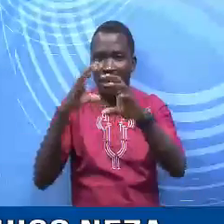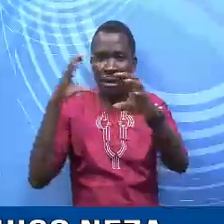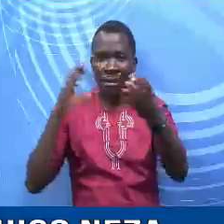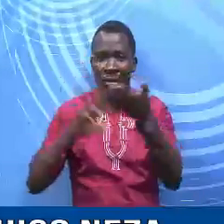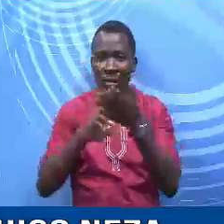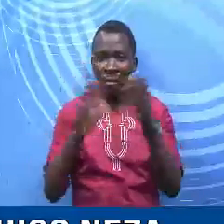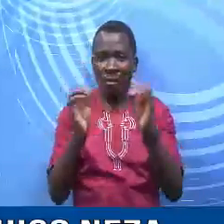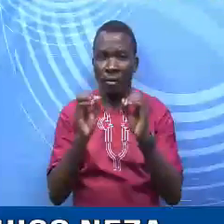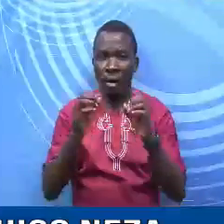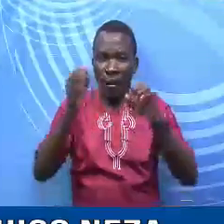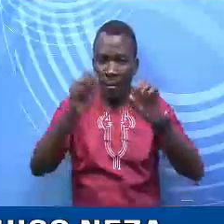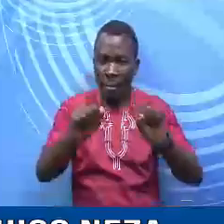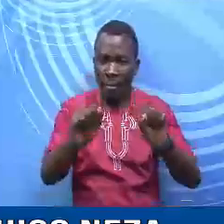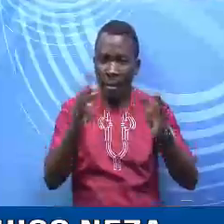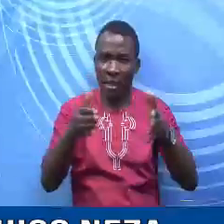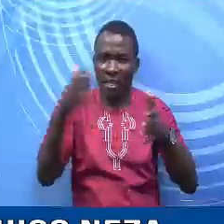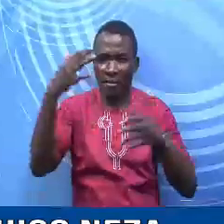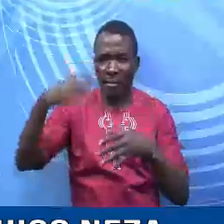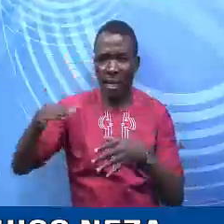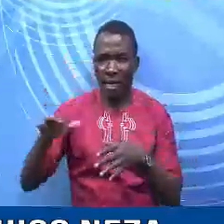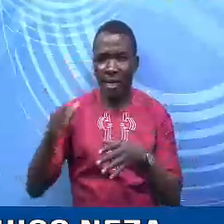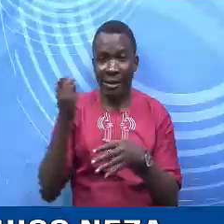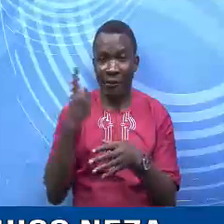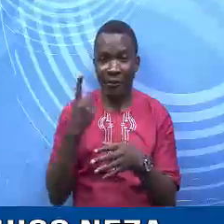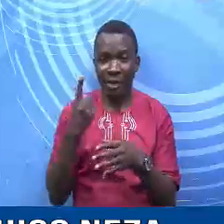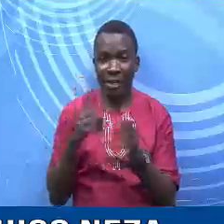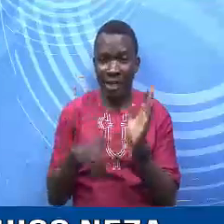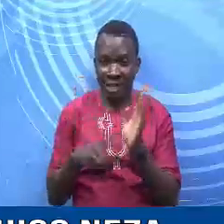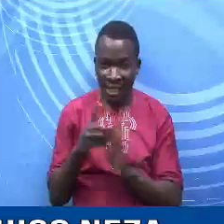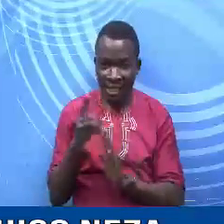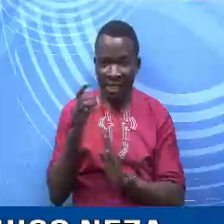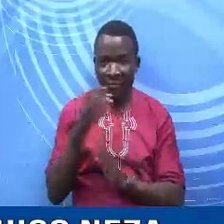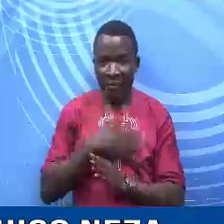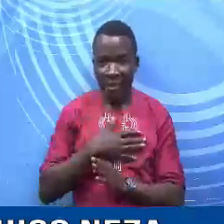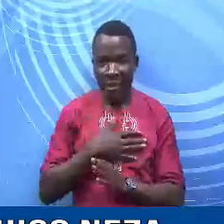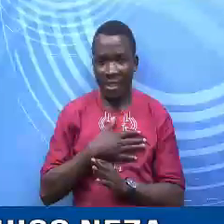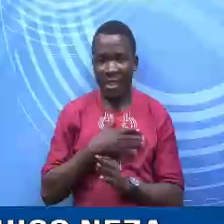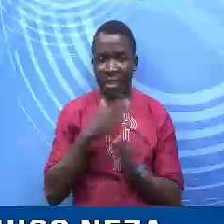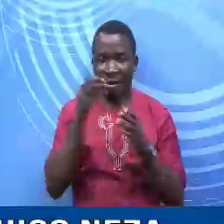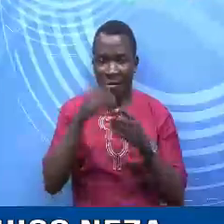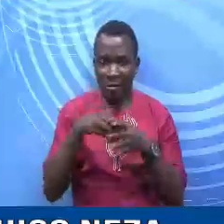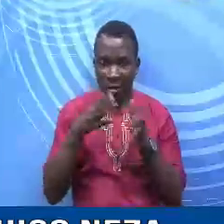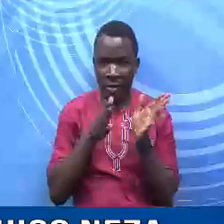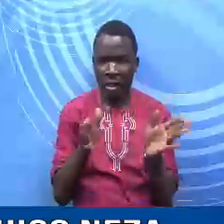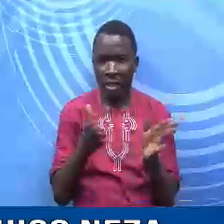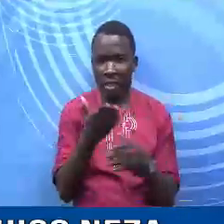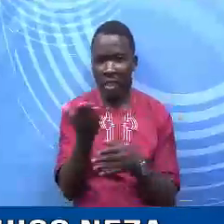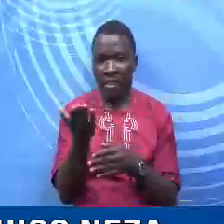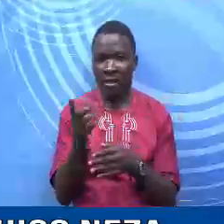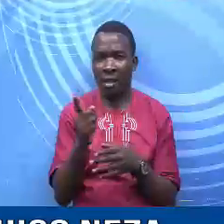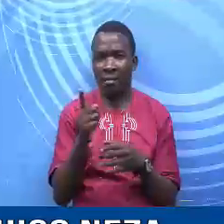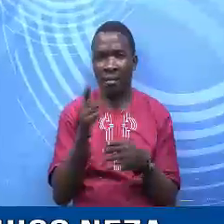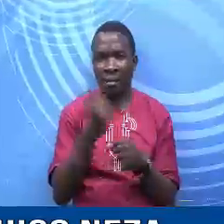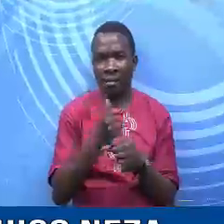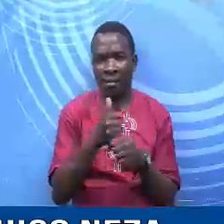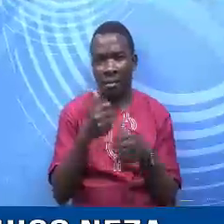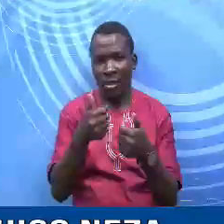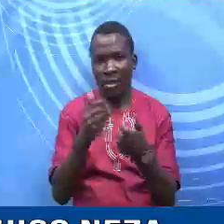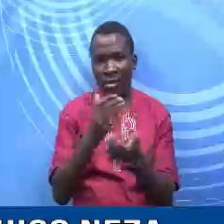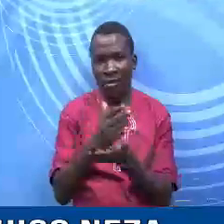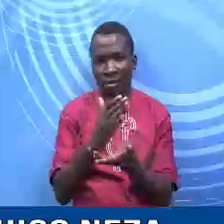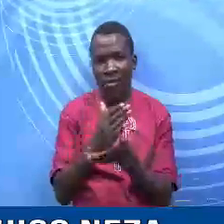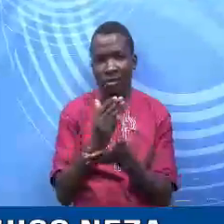abamotari baraduhenda iki, urumva njye ku iterambere ryanjye no muri rusange hano ntabwo biba biri kugenda neza rwose.